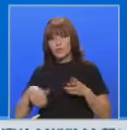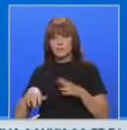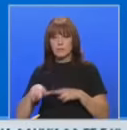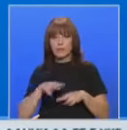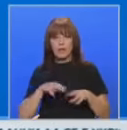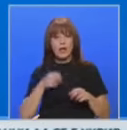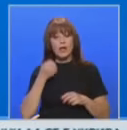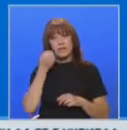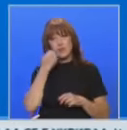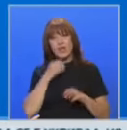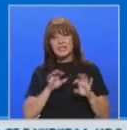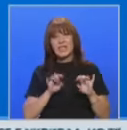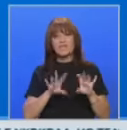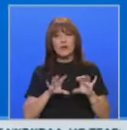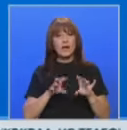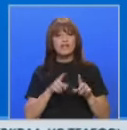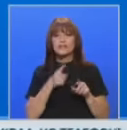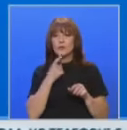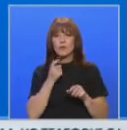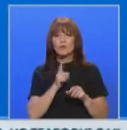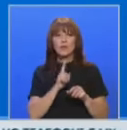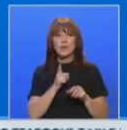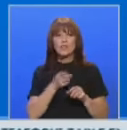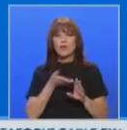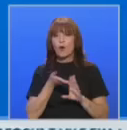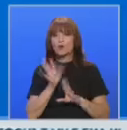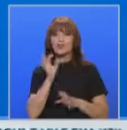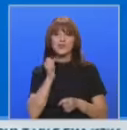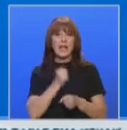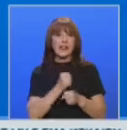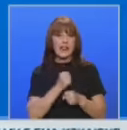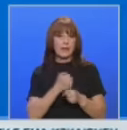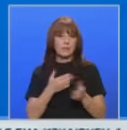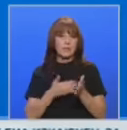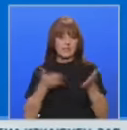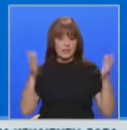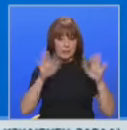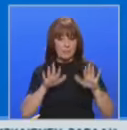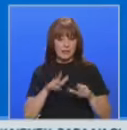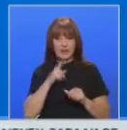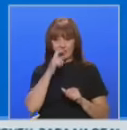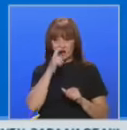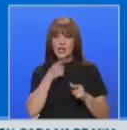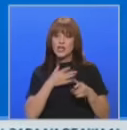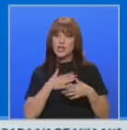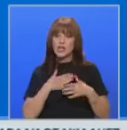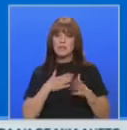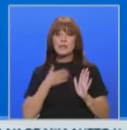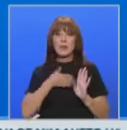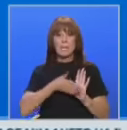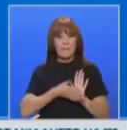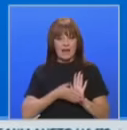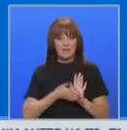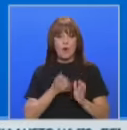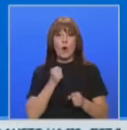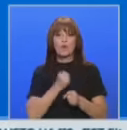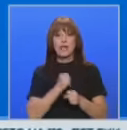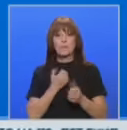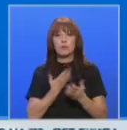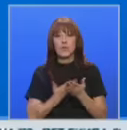И полезна информация за хората, които не са могли да отидат на работа заради бедствията. Важно е, че те имат право да получат от работодателя